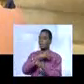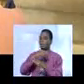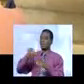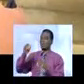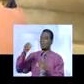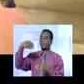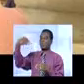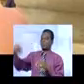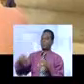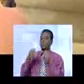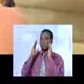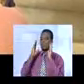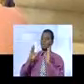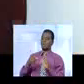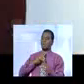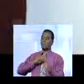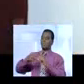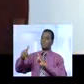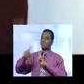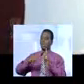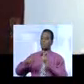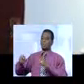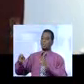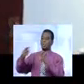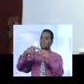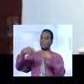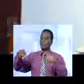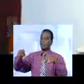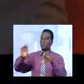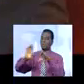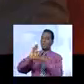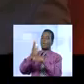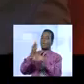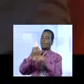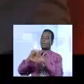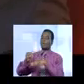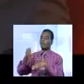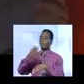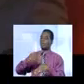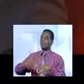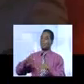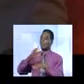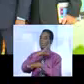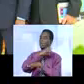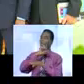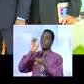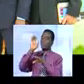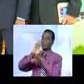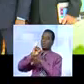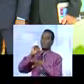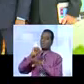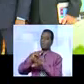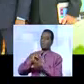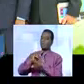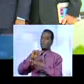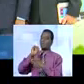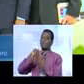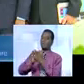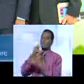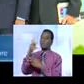hôte de parler des relations entre le Cambodge et la Côte d'Ivoire. Cette